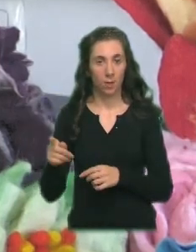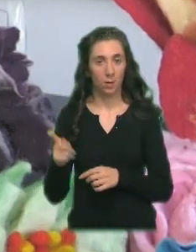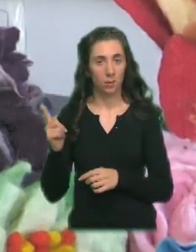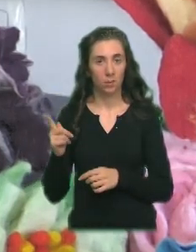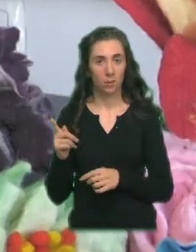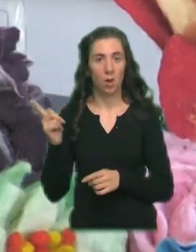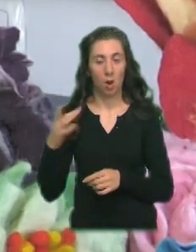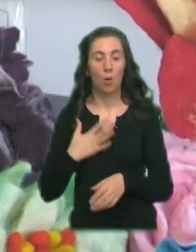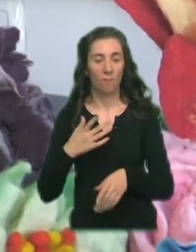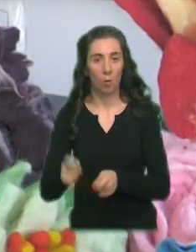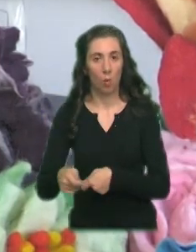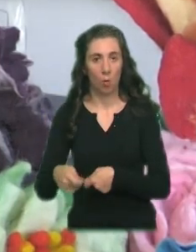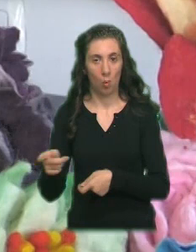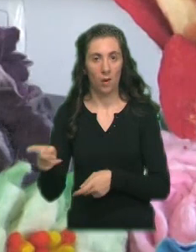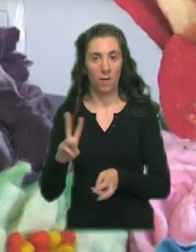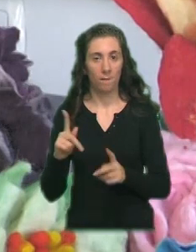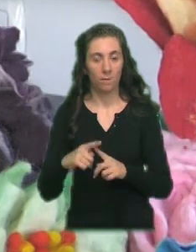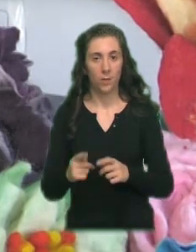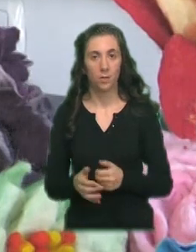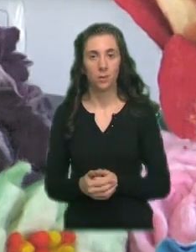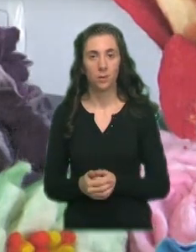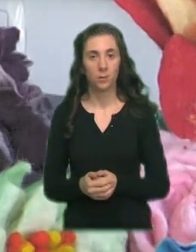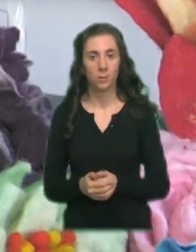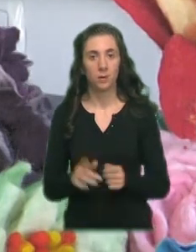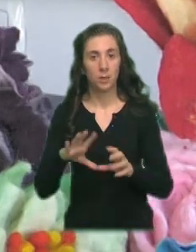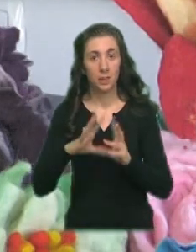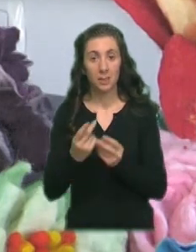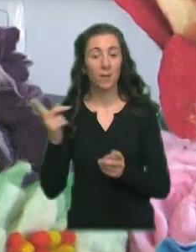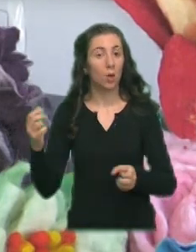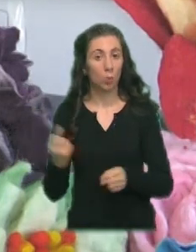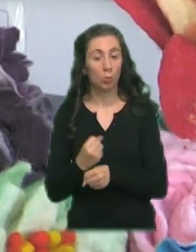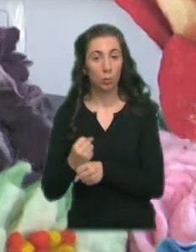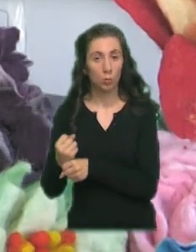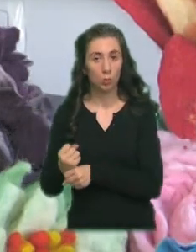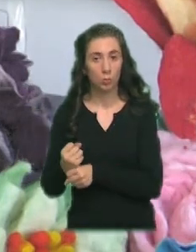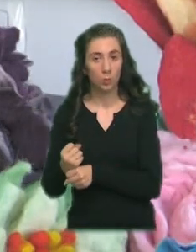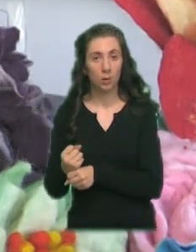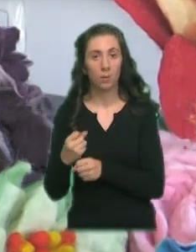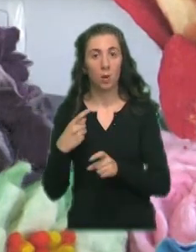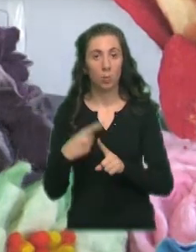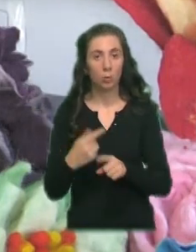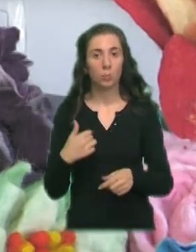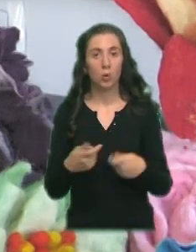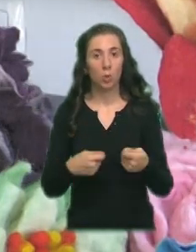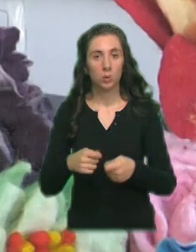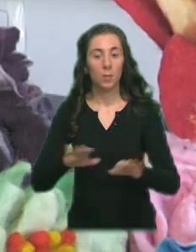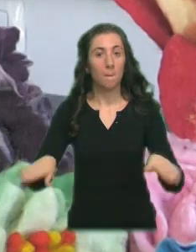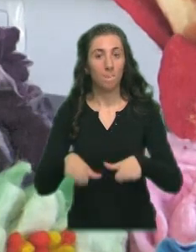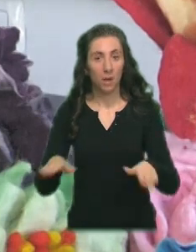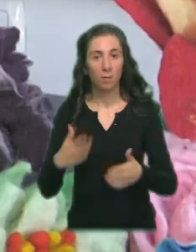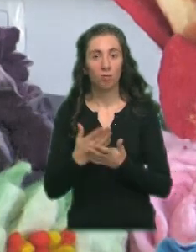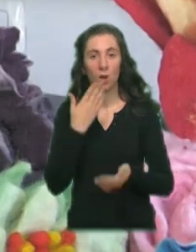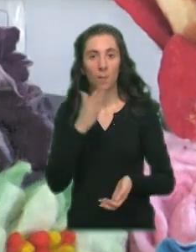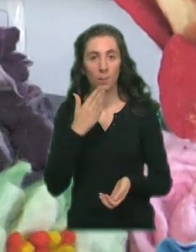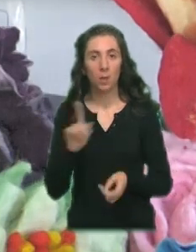uključen. Svake srijede je plesna radionica, on pleše irski ples, nastupa svugdje sa cijelom ekipom. Imamo